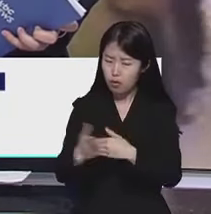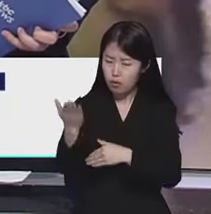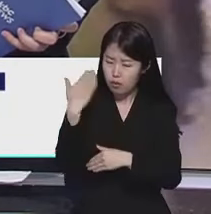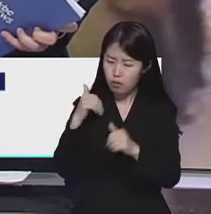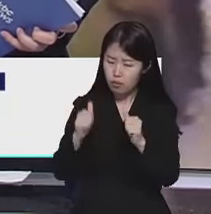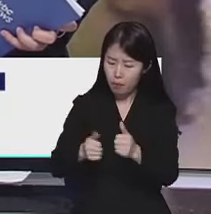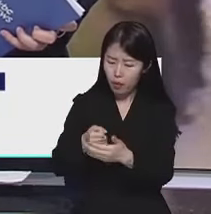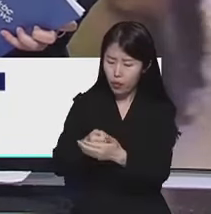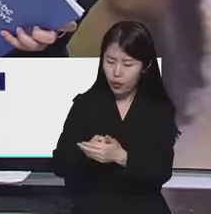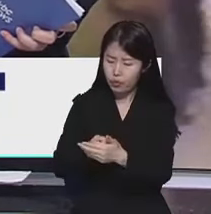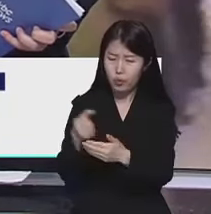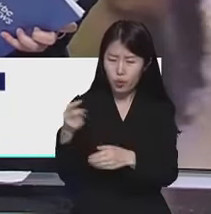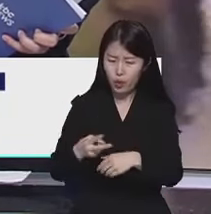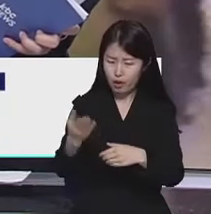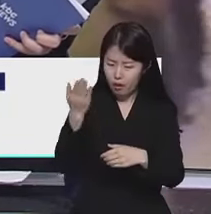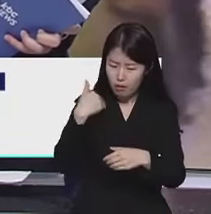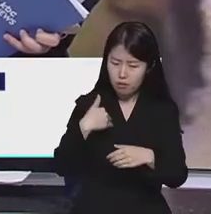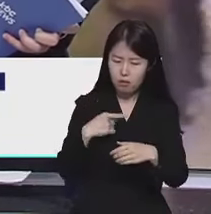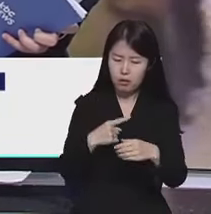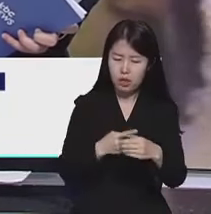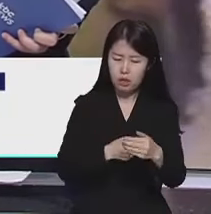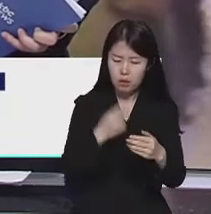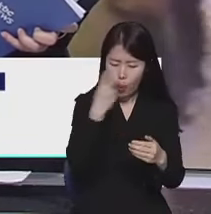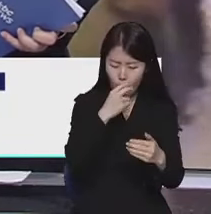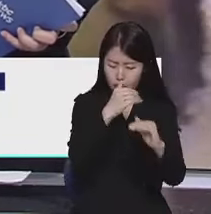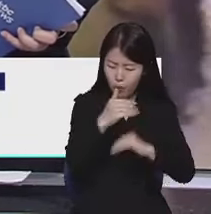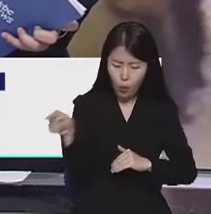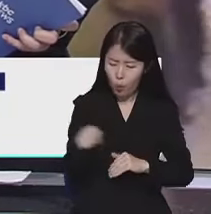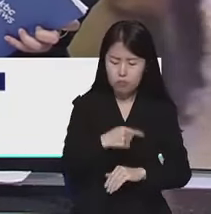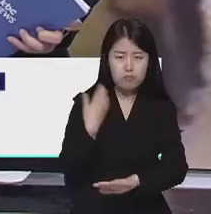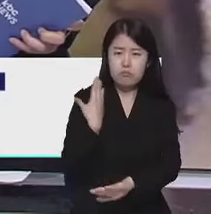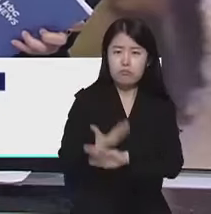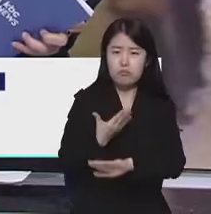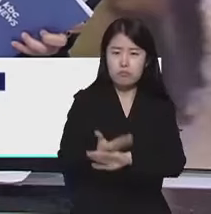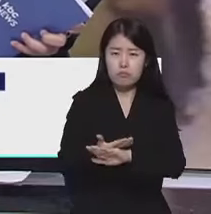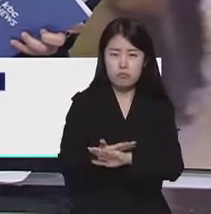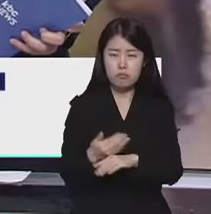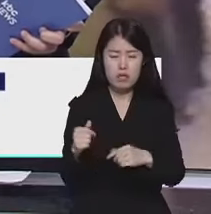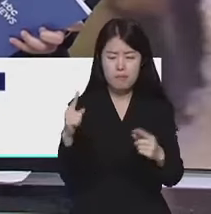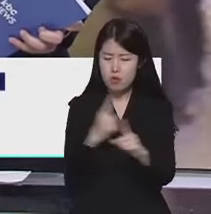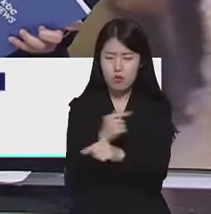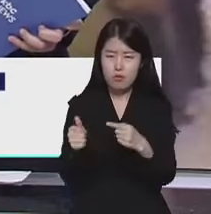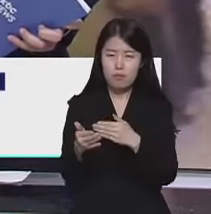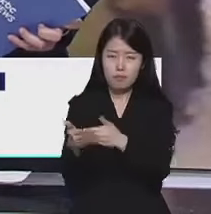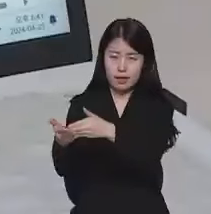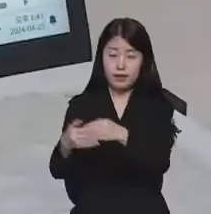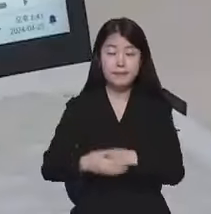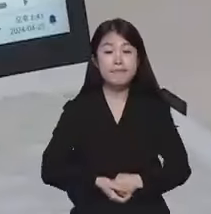판결보다 후퇴한 내용이 담겨 있다며 전면 수정을 요구했습니다. 신대희 기자입니다.